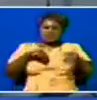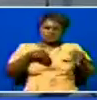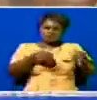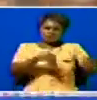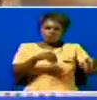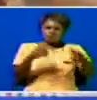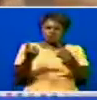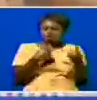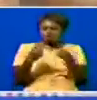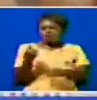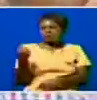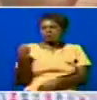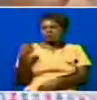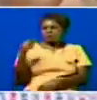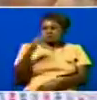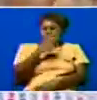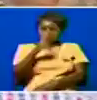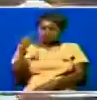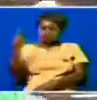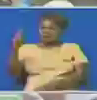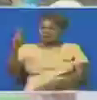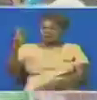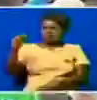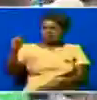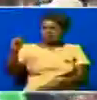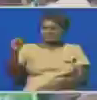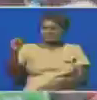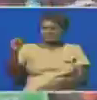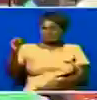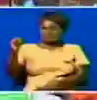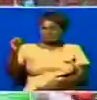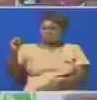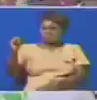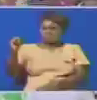matamshi haya hivi punde ya NRM. Shadrack Miti, KTN News.